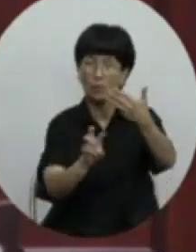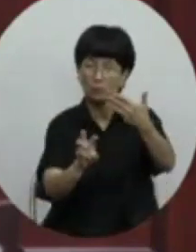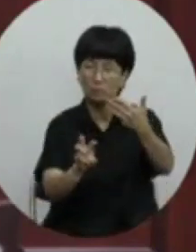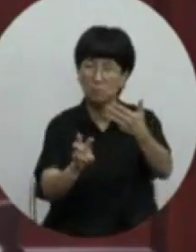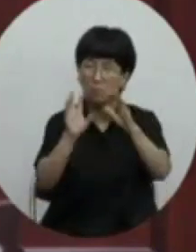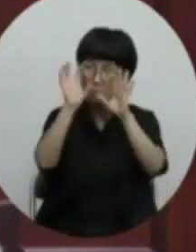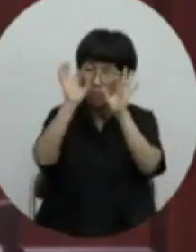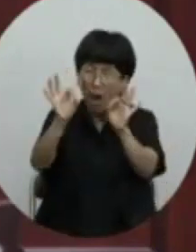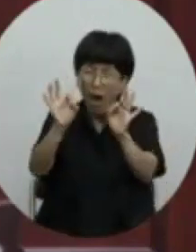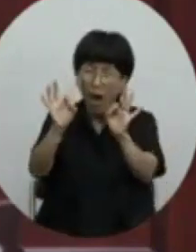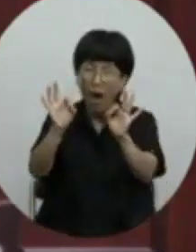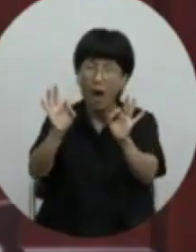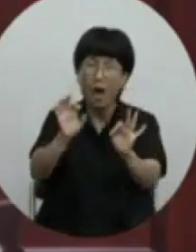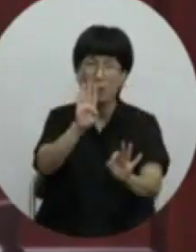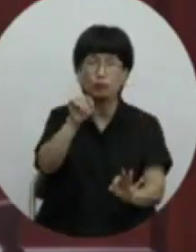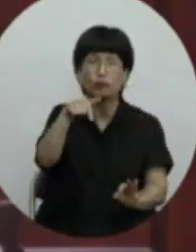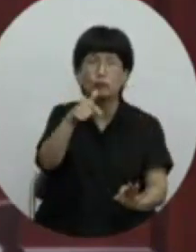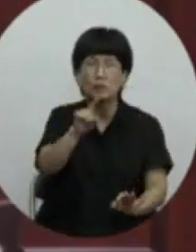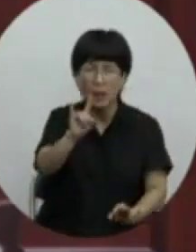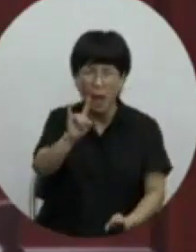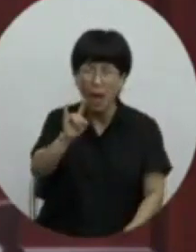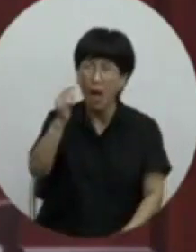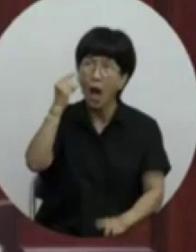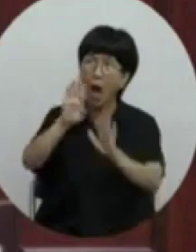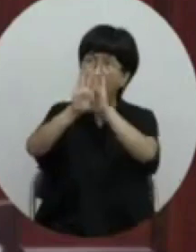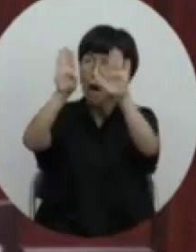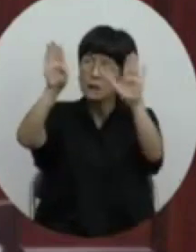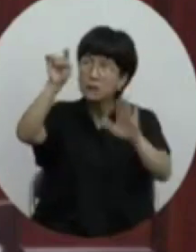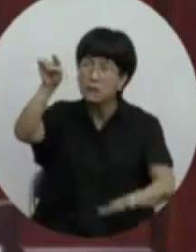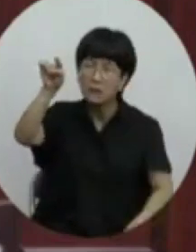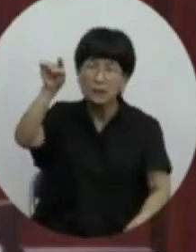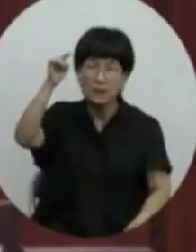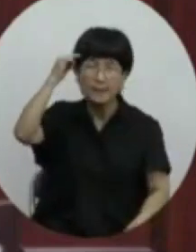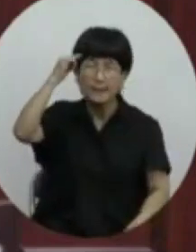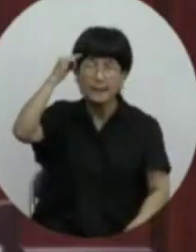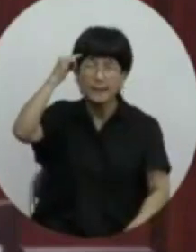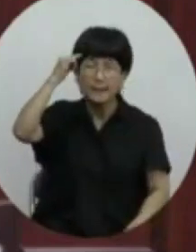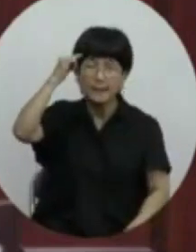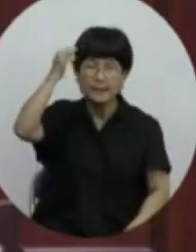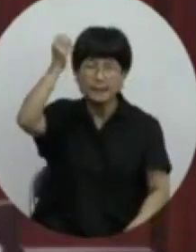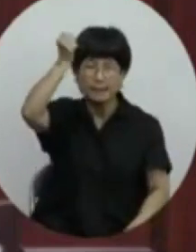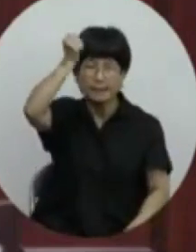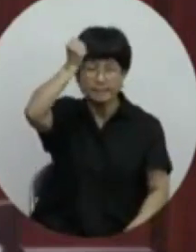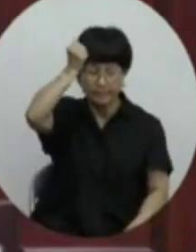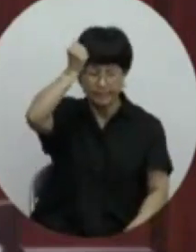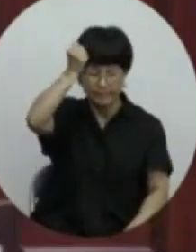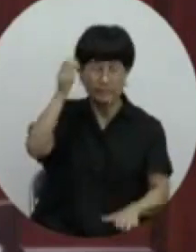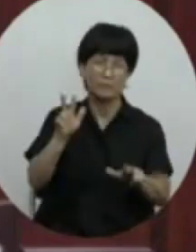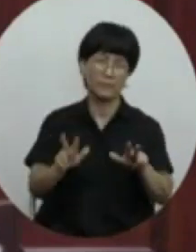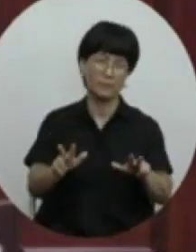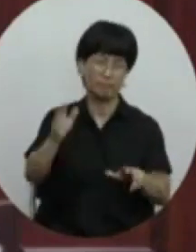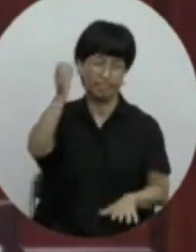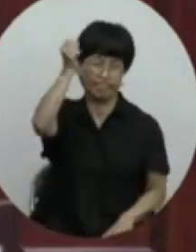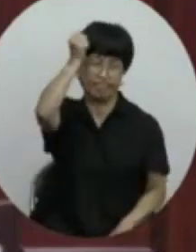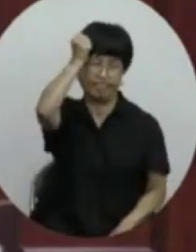보았던 북내면의 하늘이 아직도 제 가슴 한켠에서 떠나지 않고